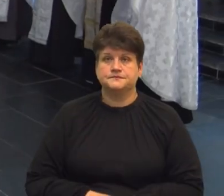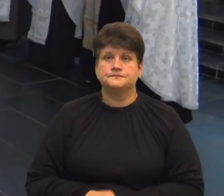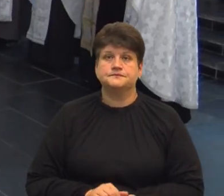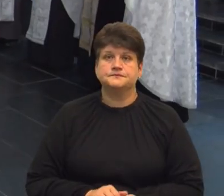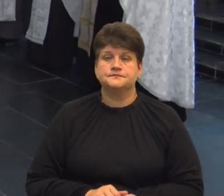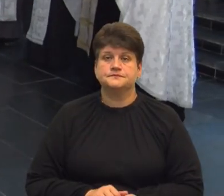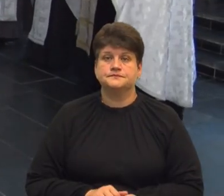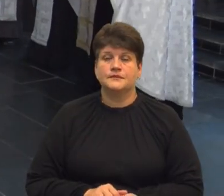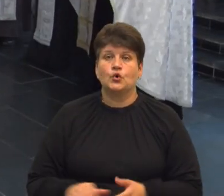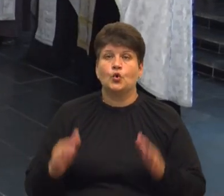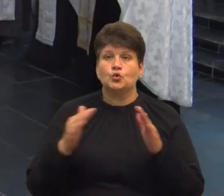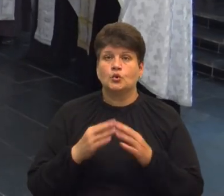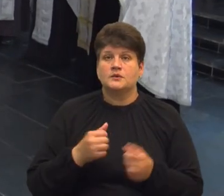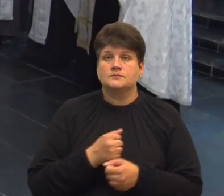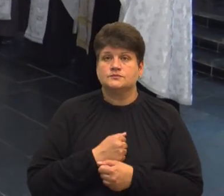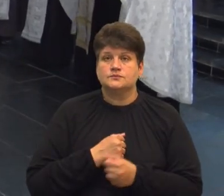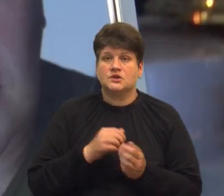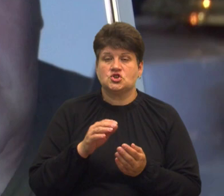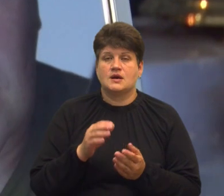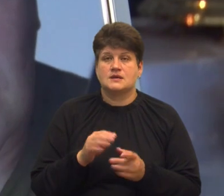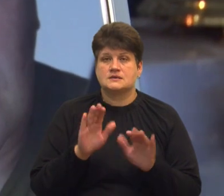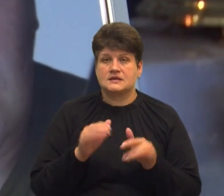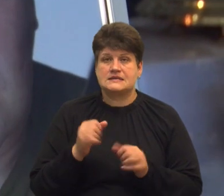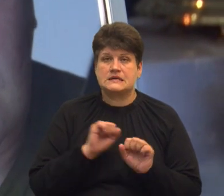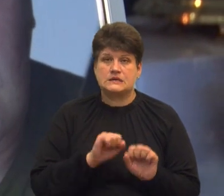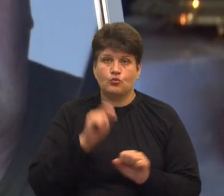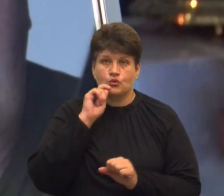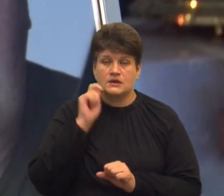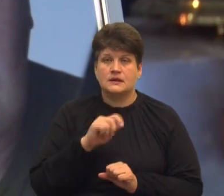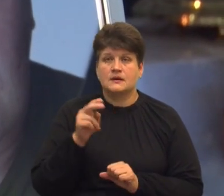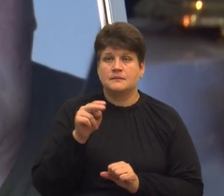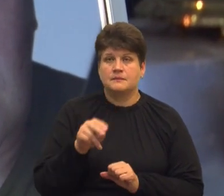у домі печалі попрощались із захисником України Дмитром Петровим